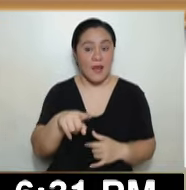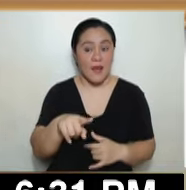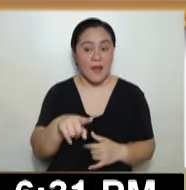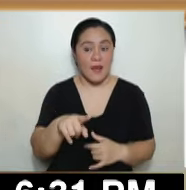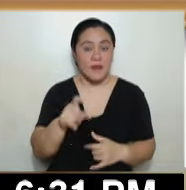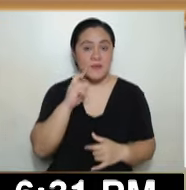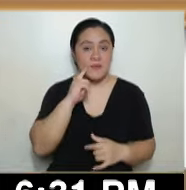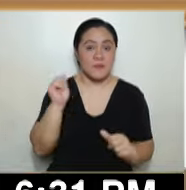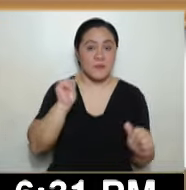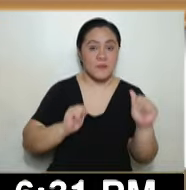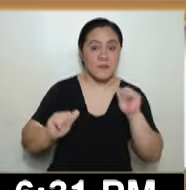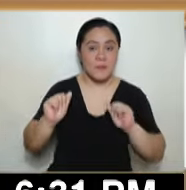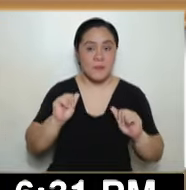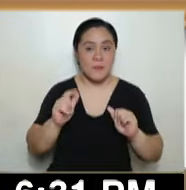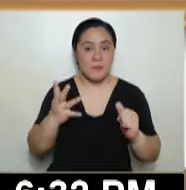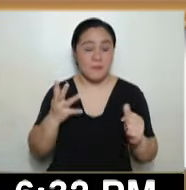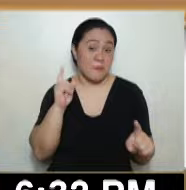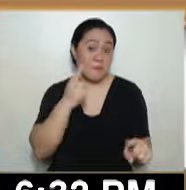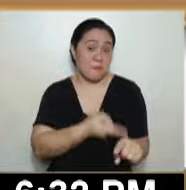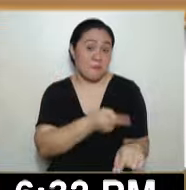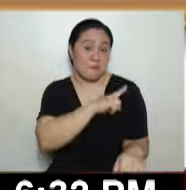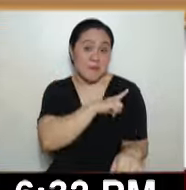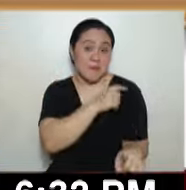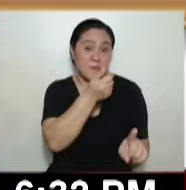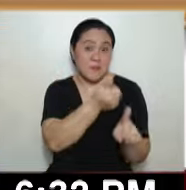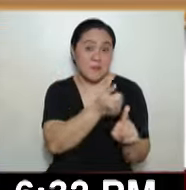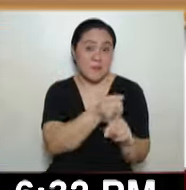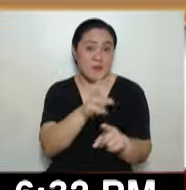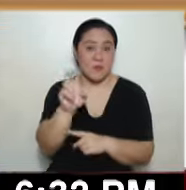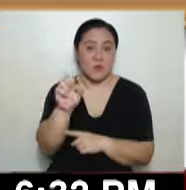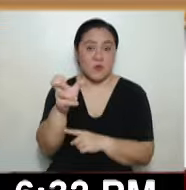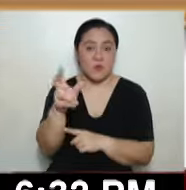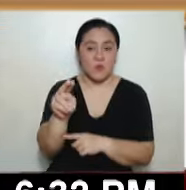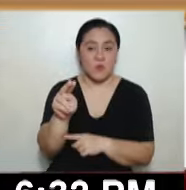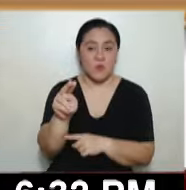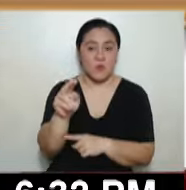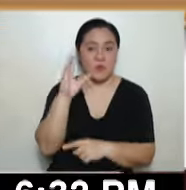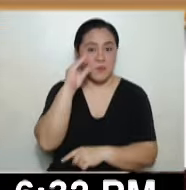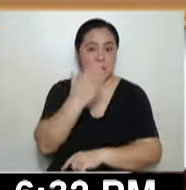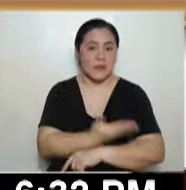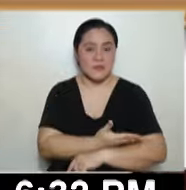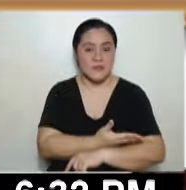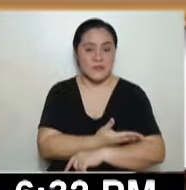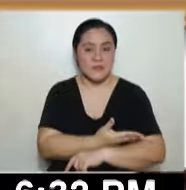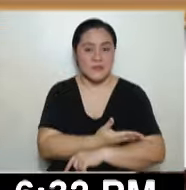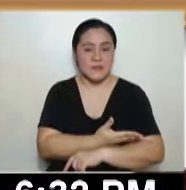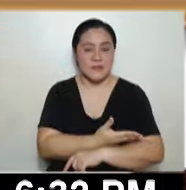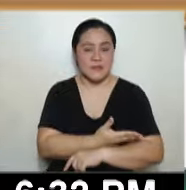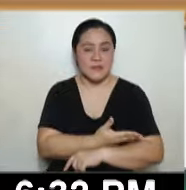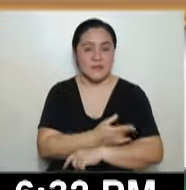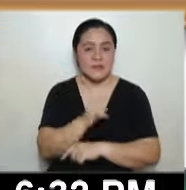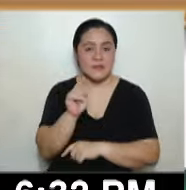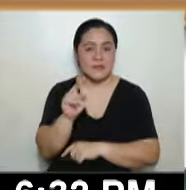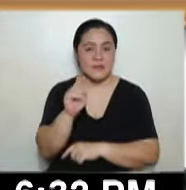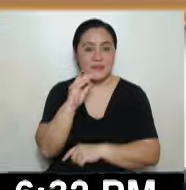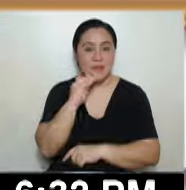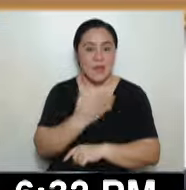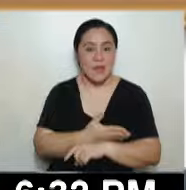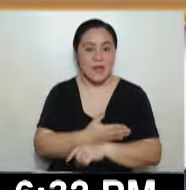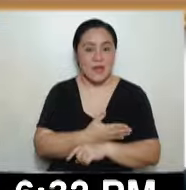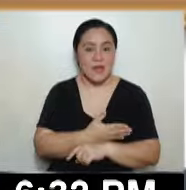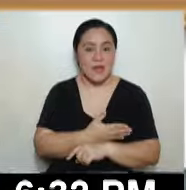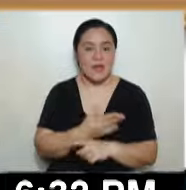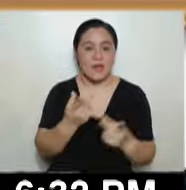celebrity power niya kasama ni Mo Kauson at sa kanyang anak na artista yung sa dating na eleksyon, kaya